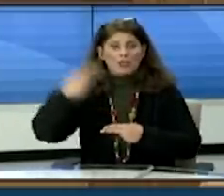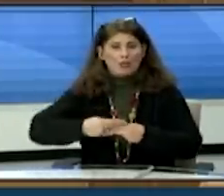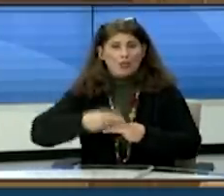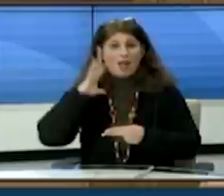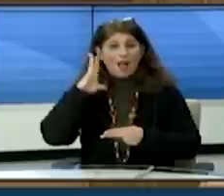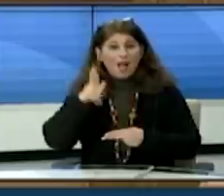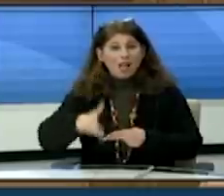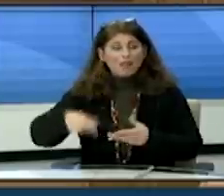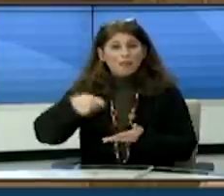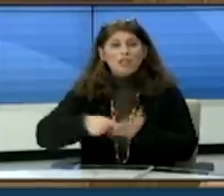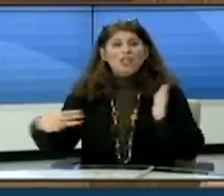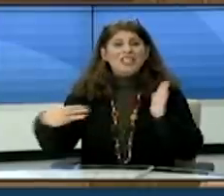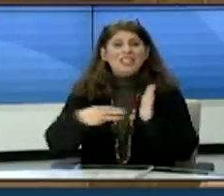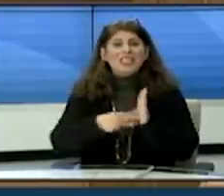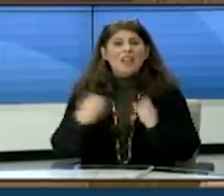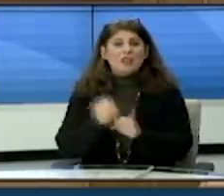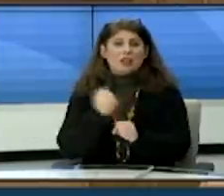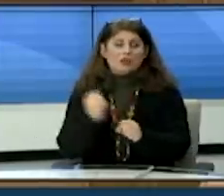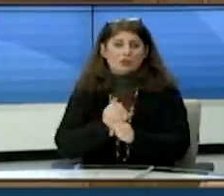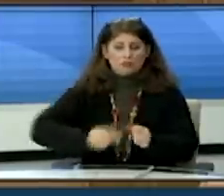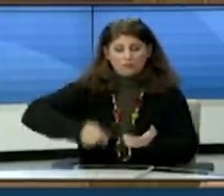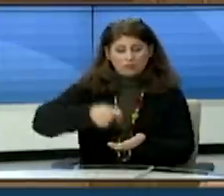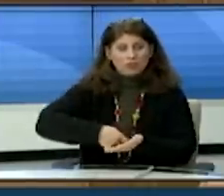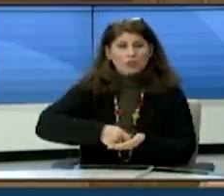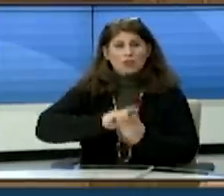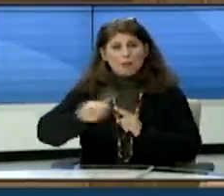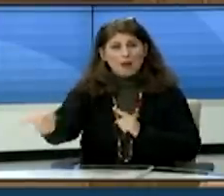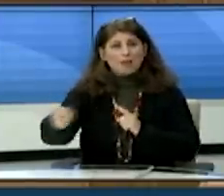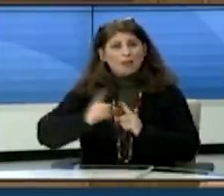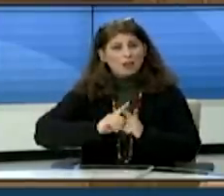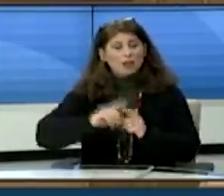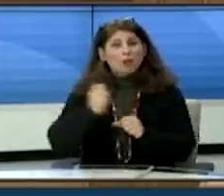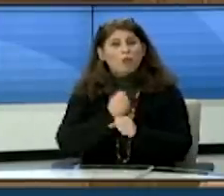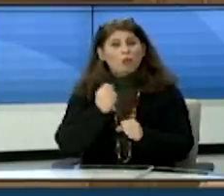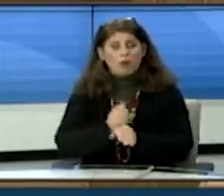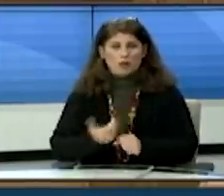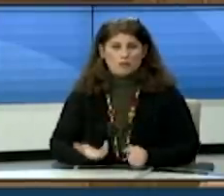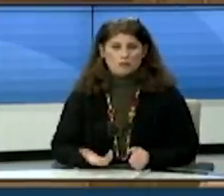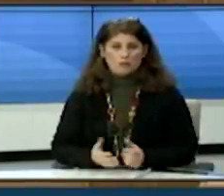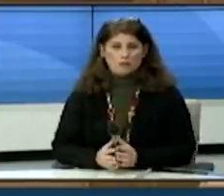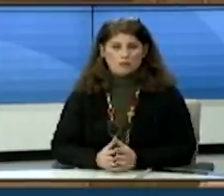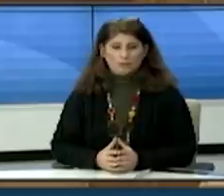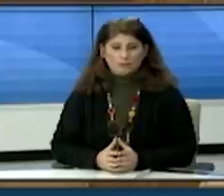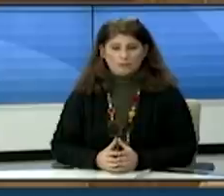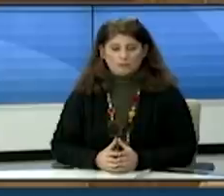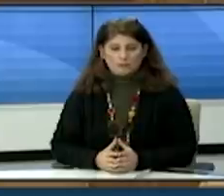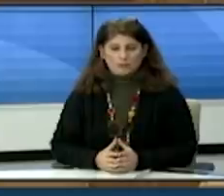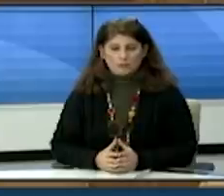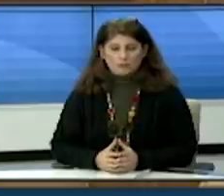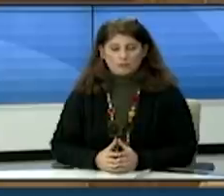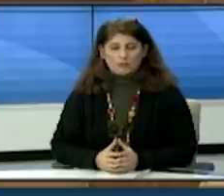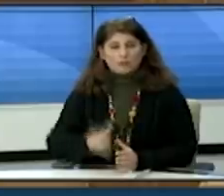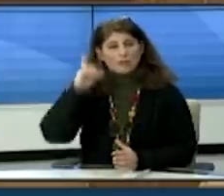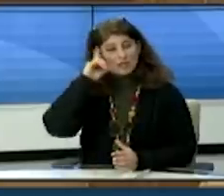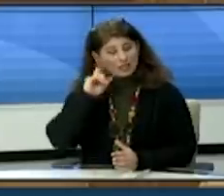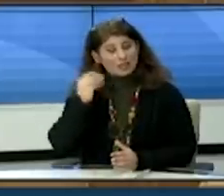πληρώνουν κάθε μέρα χιλιάδες εργαζόμενοι για να πάνε και να γυρίσουν στις δουλειές τους. Ξέρετε